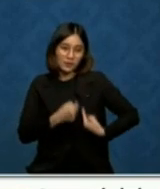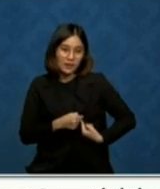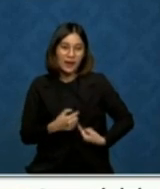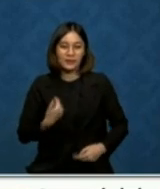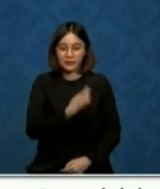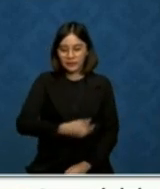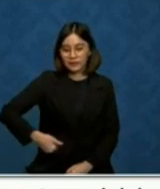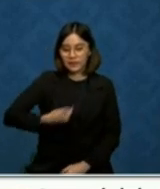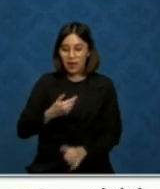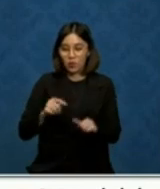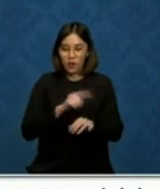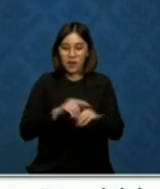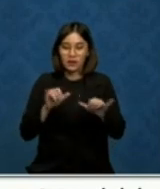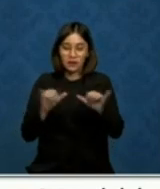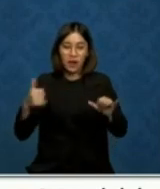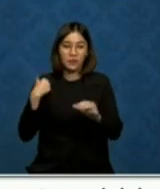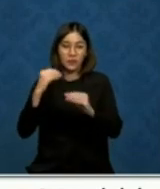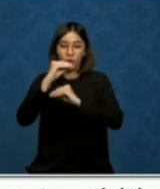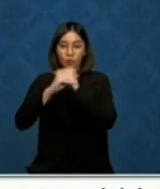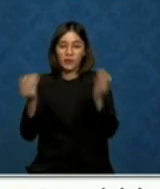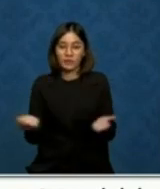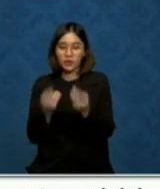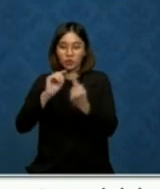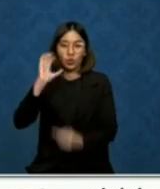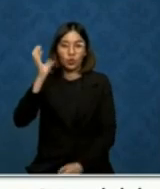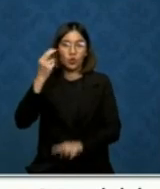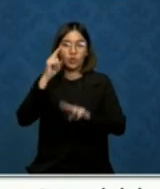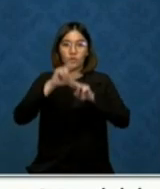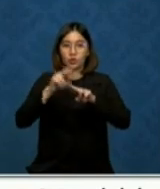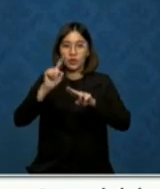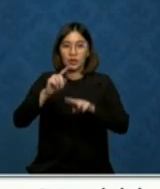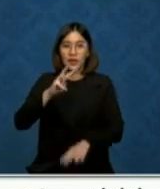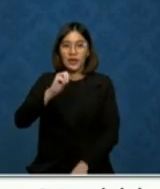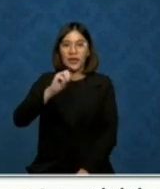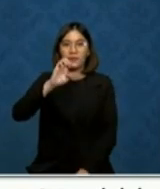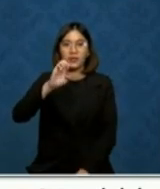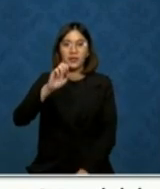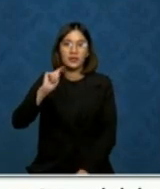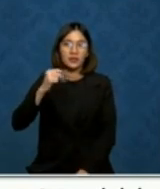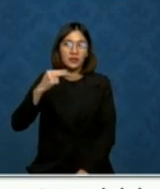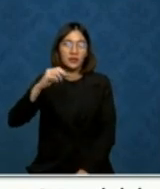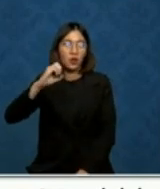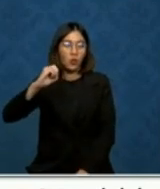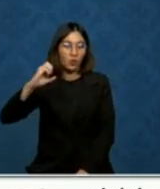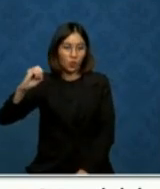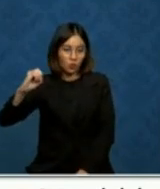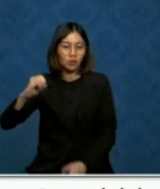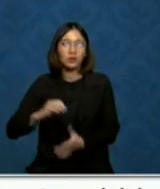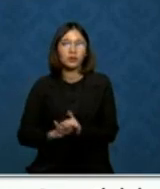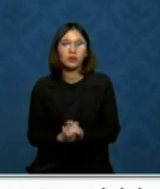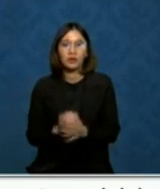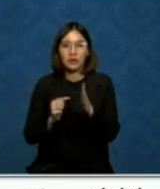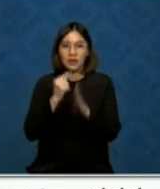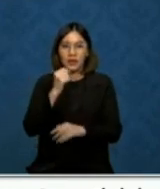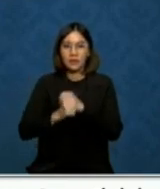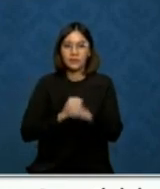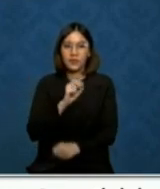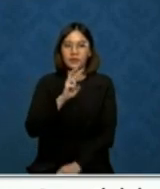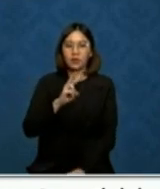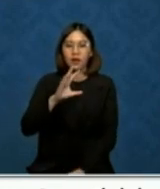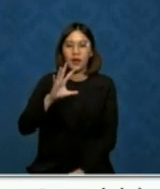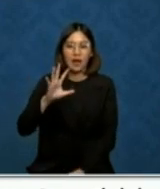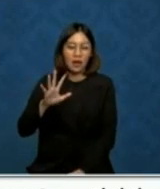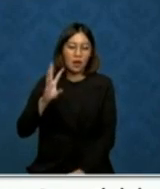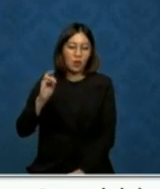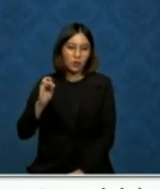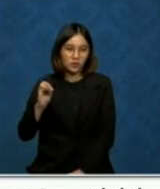ระยะยาวจนมีโครงการรณรงค์ทั่วโลกMeToo แคมเปญค่ะท่านประธานซึ่งเริ่มต้นเมื่อปี2560และก